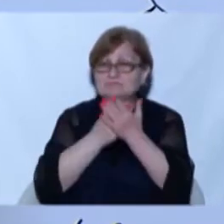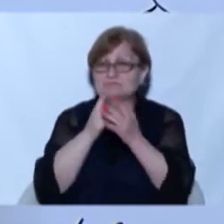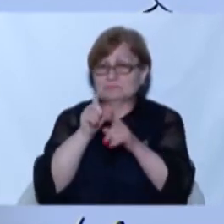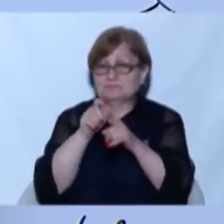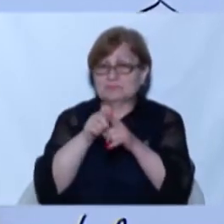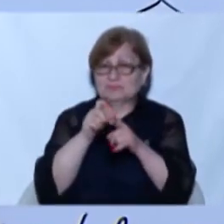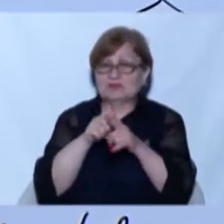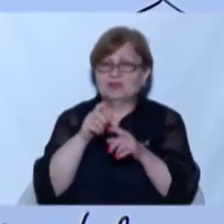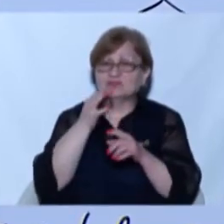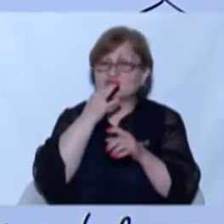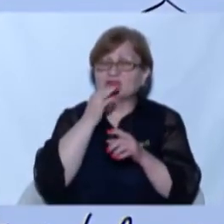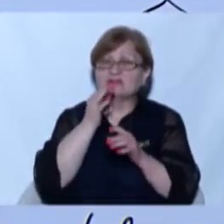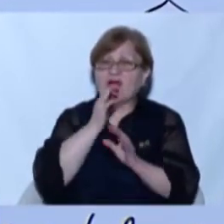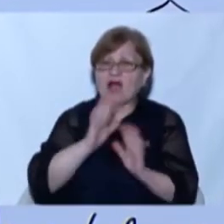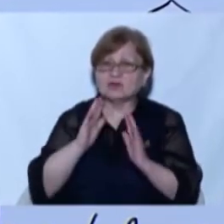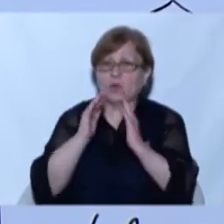დაუკვირდით ამ ეპიზოდს.